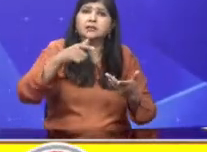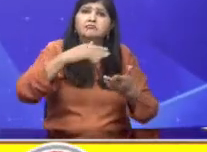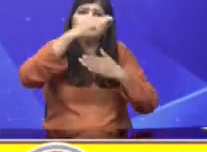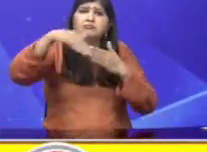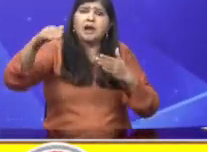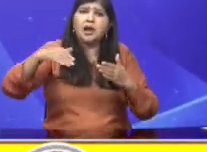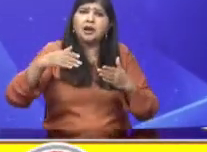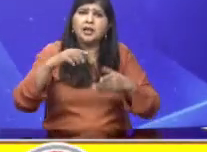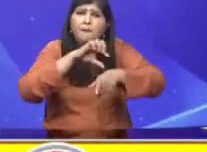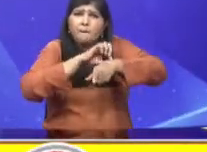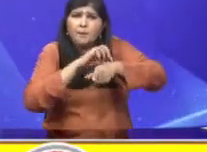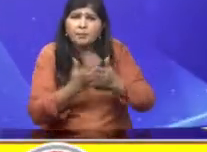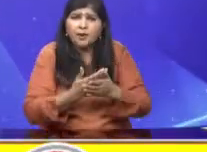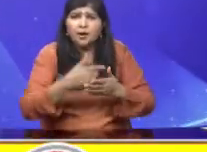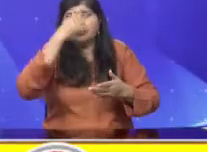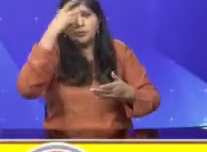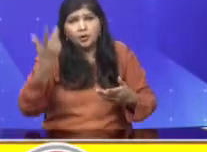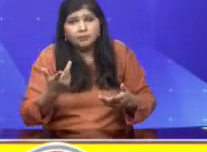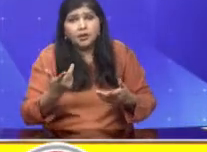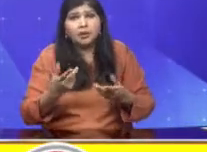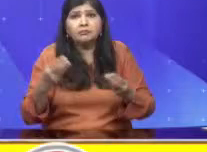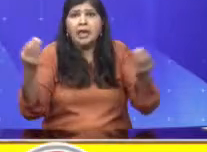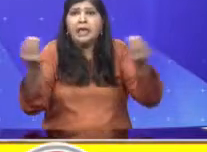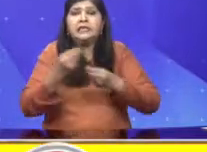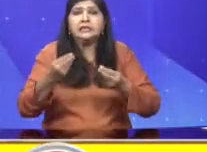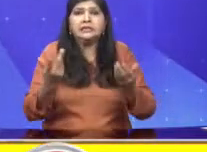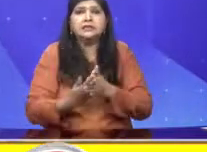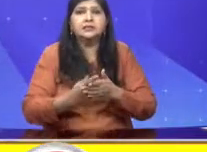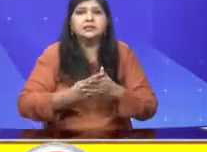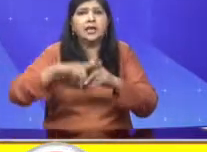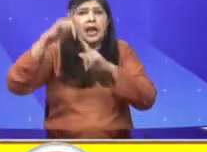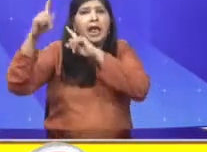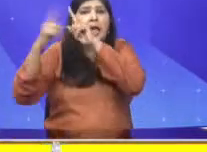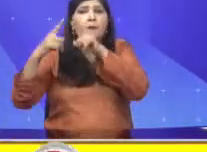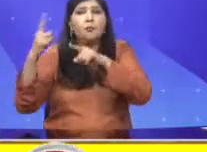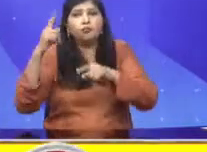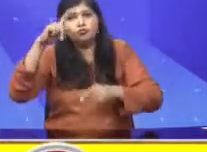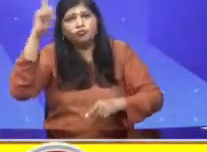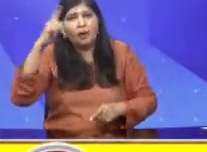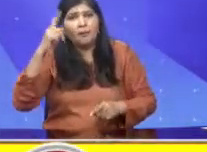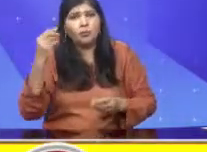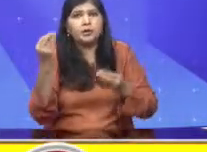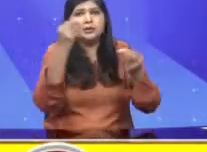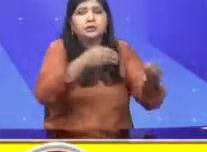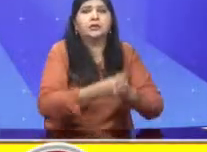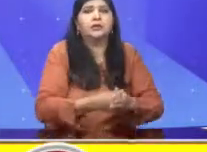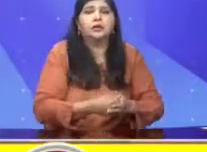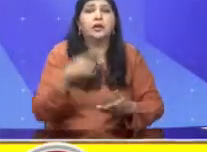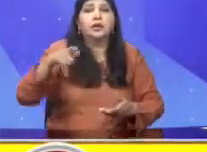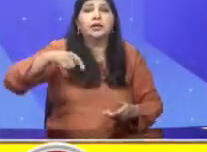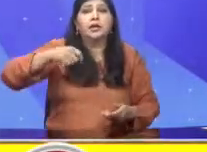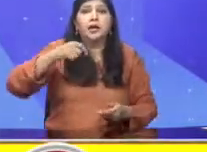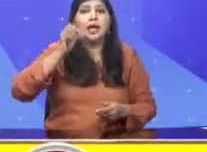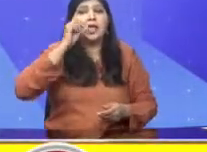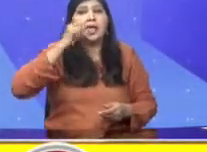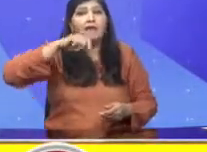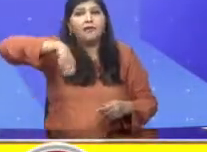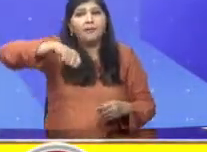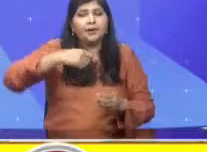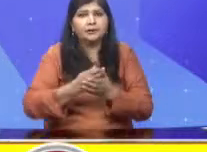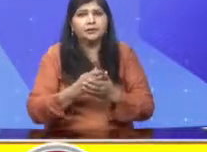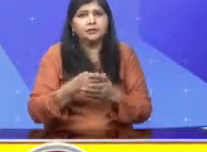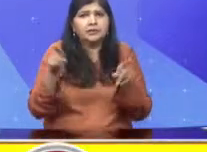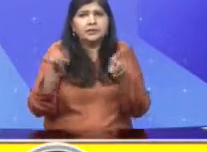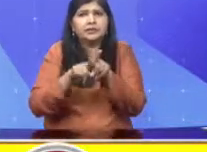आसान ट्रांसपोर्ट उपलब्द क राधिका कुन्नूर में एक कैफे चला दी है। उन्होंने अपने